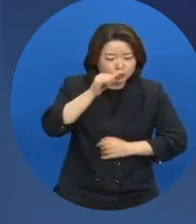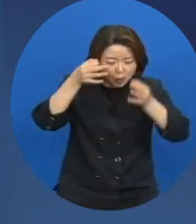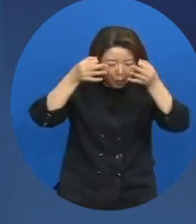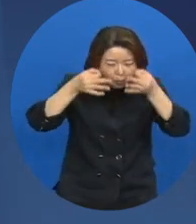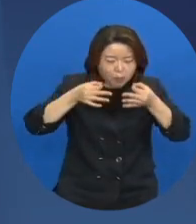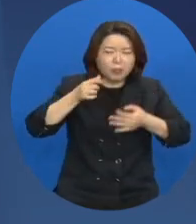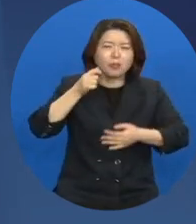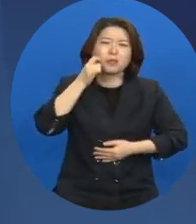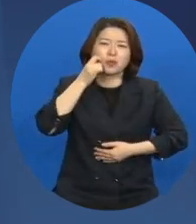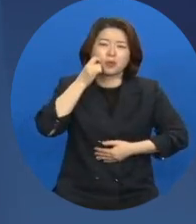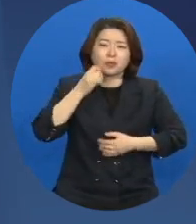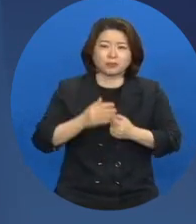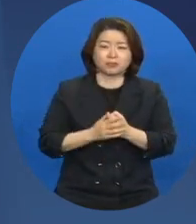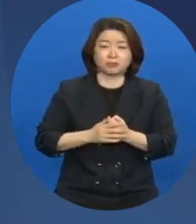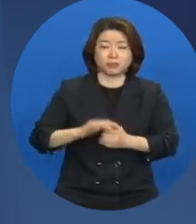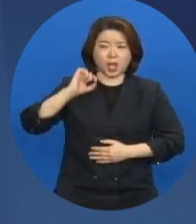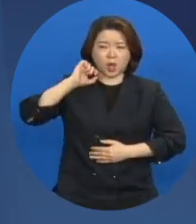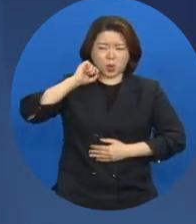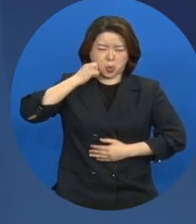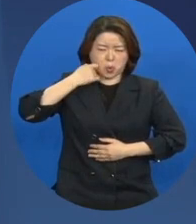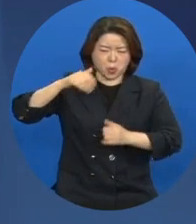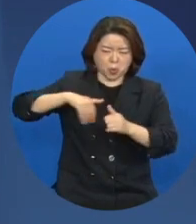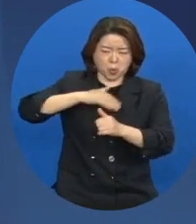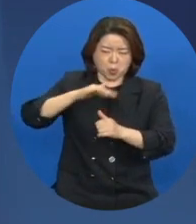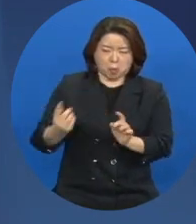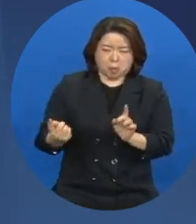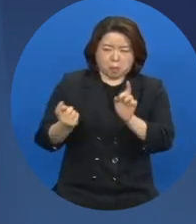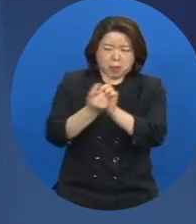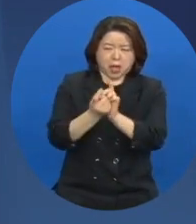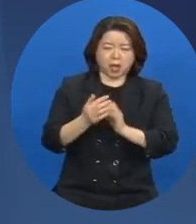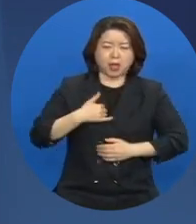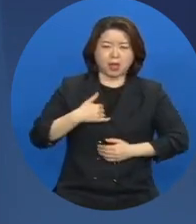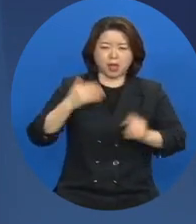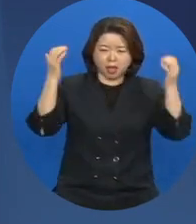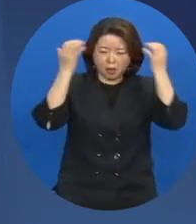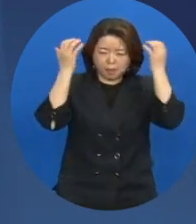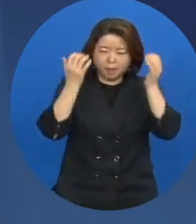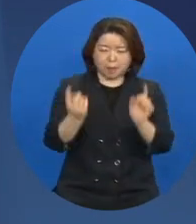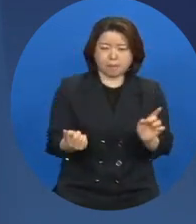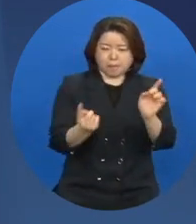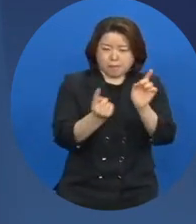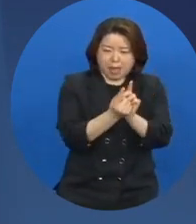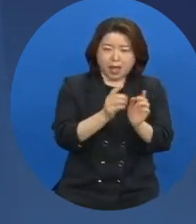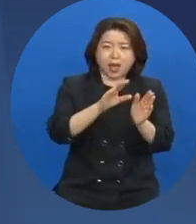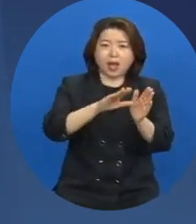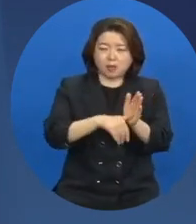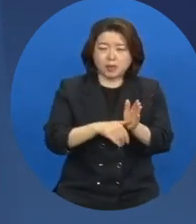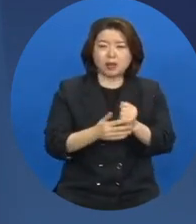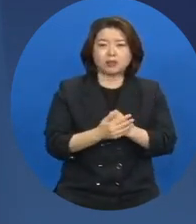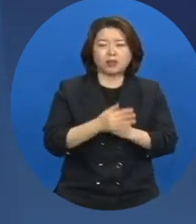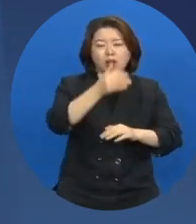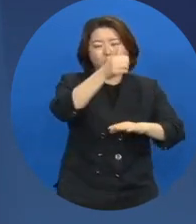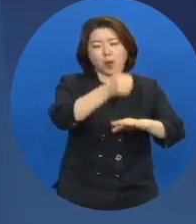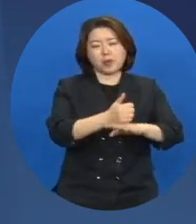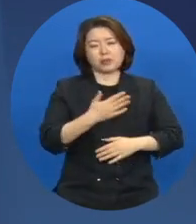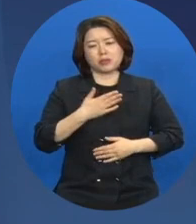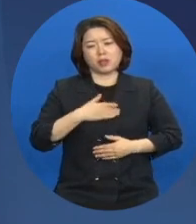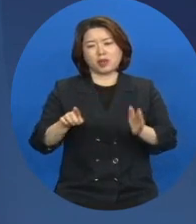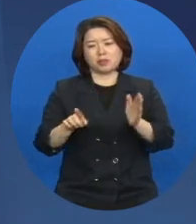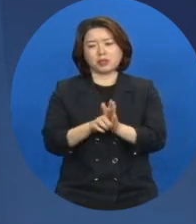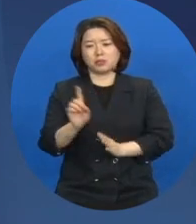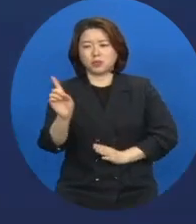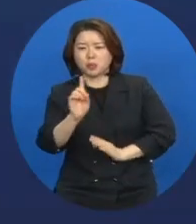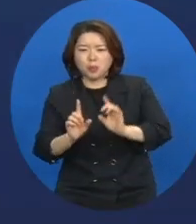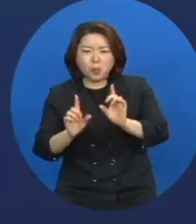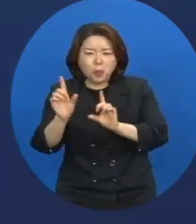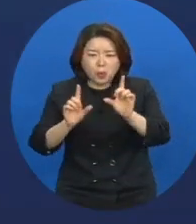못합니다. 어려운 때가 되고 우리에게 시련이 닥쳐오면 비로소 우리의 믿음의 실상이 드러나게